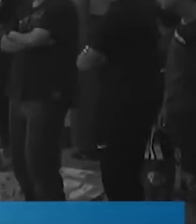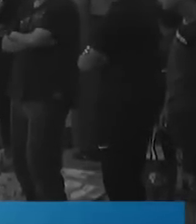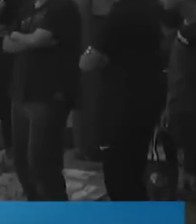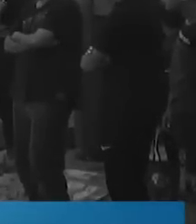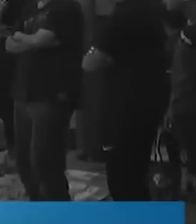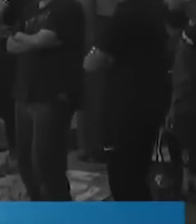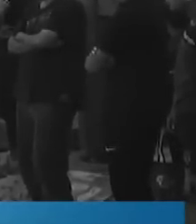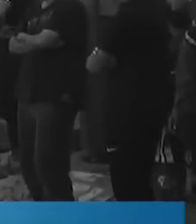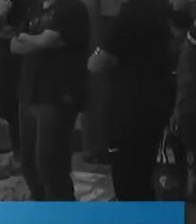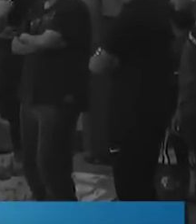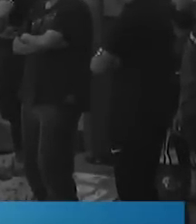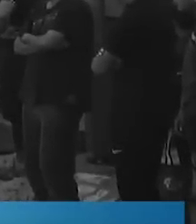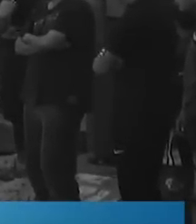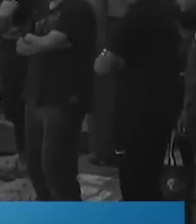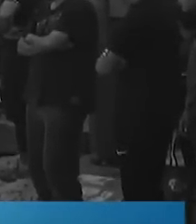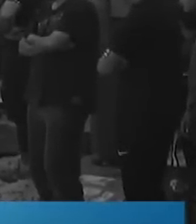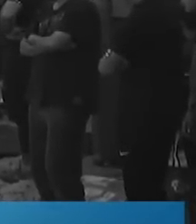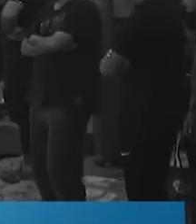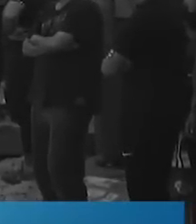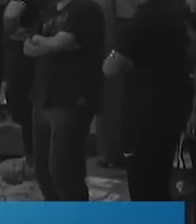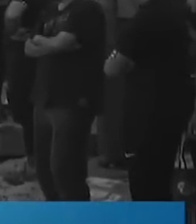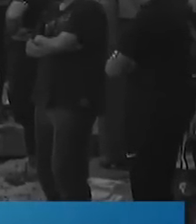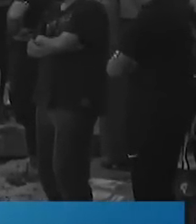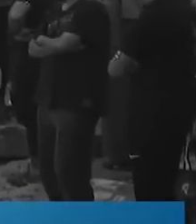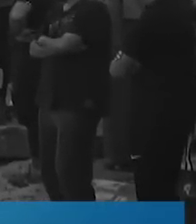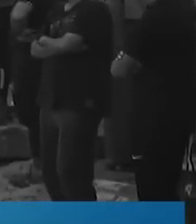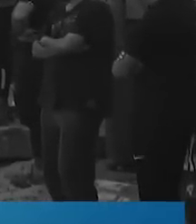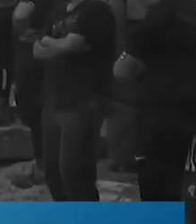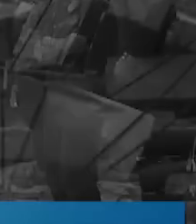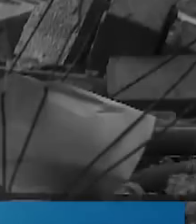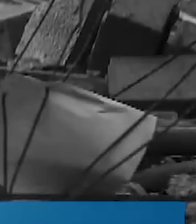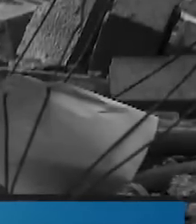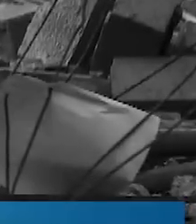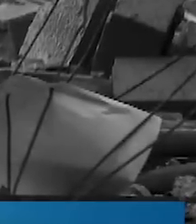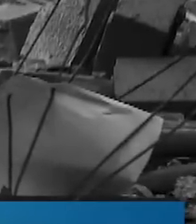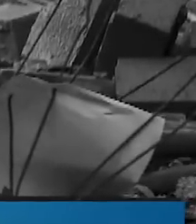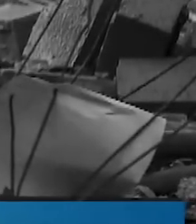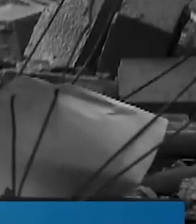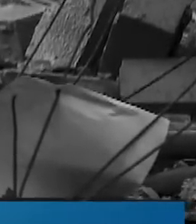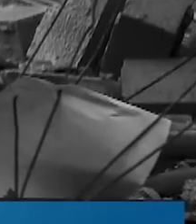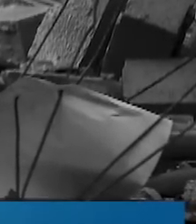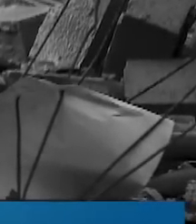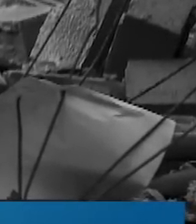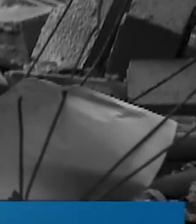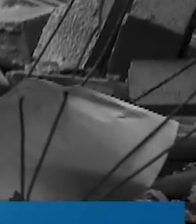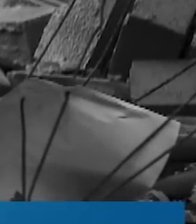düşmanlıklar ne böyle sınır olsun ne böyle